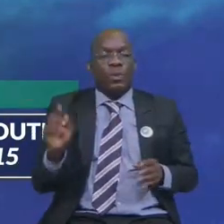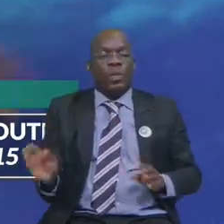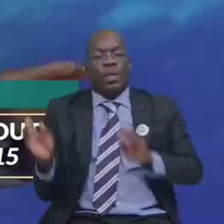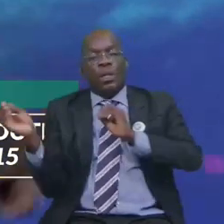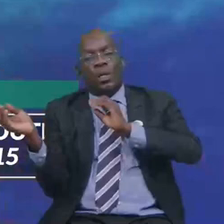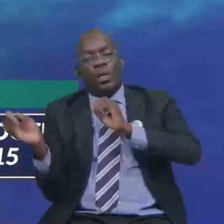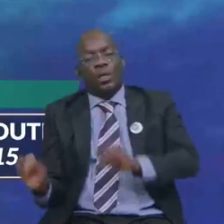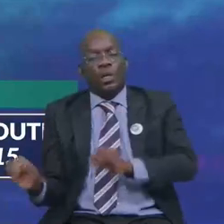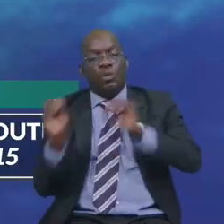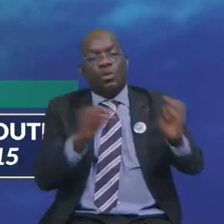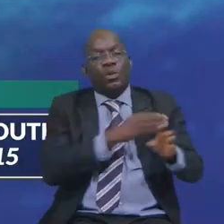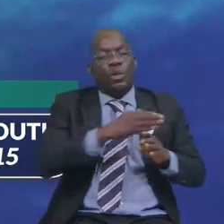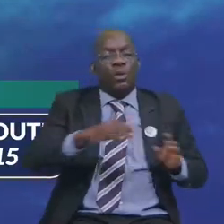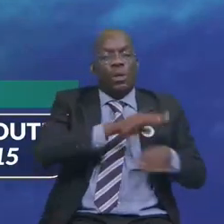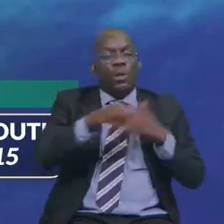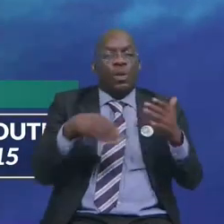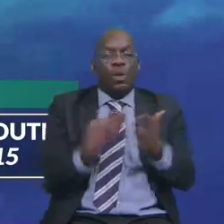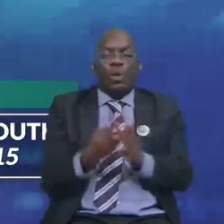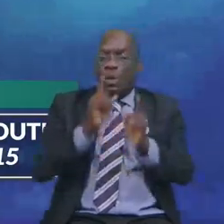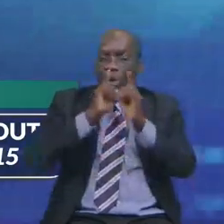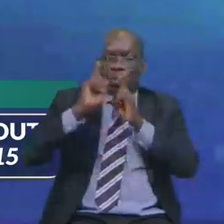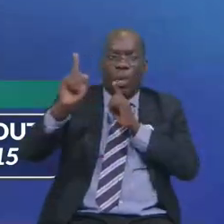rejetons toute ma liste